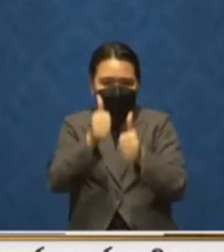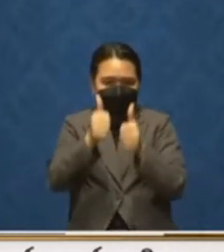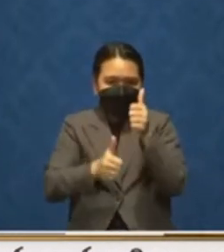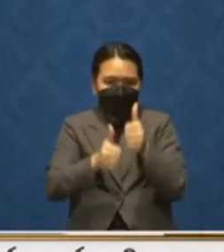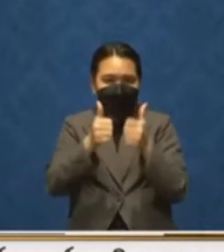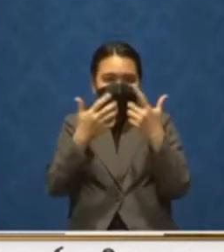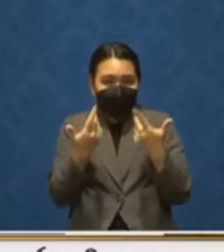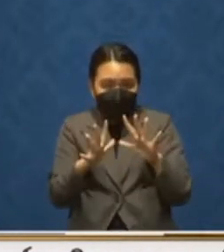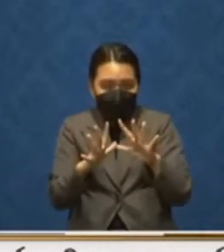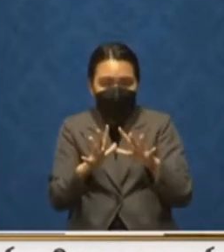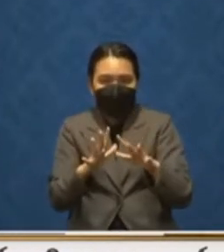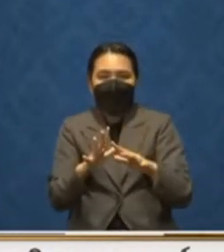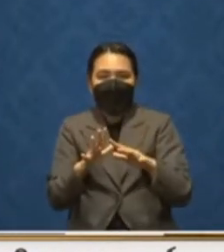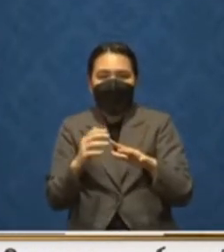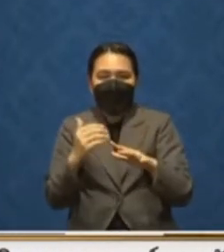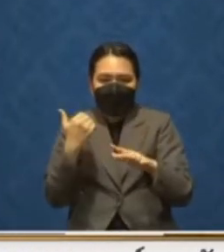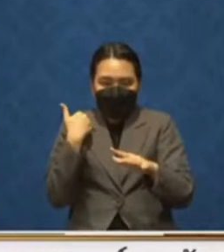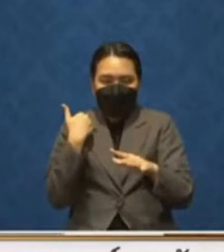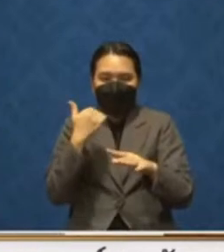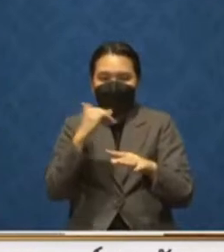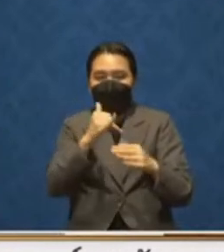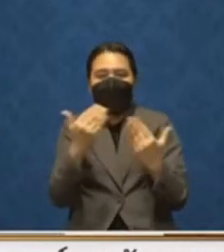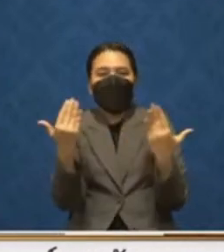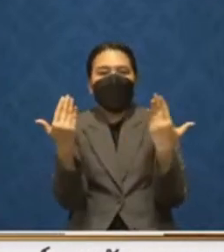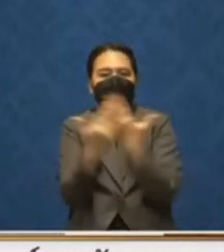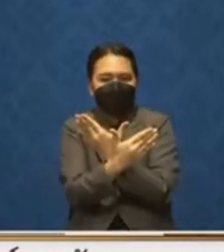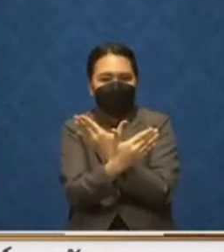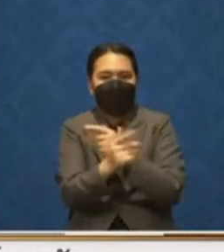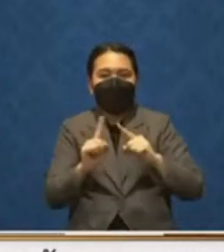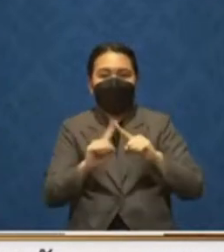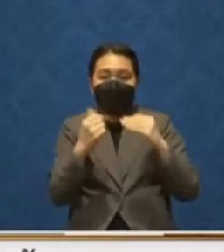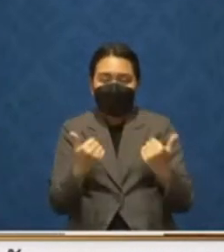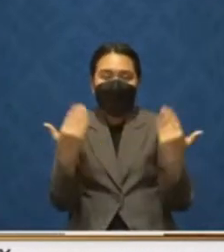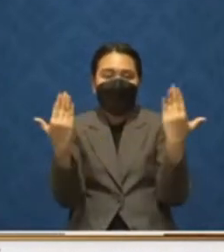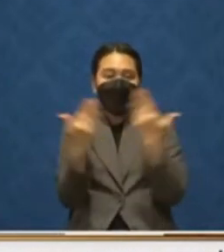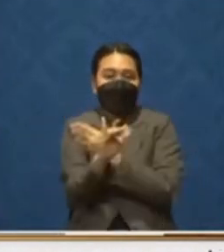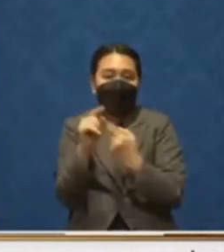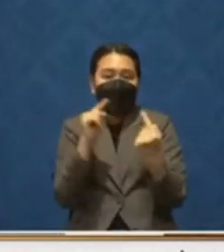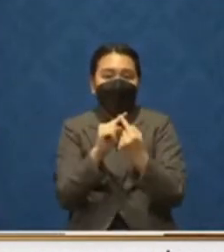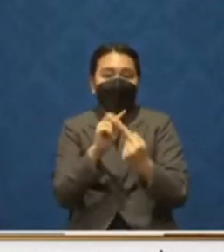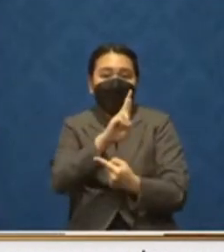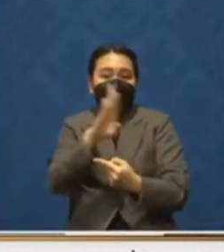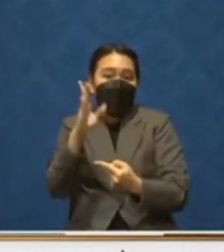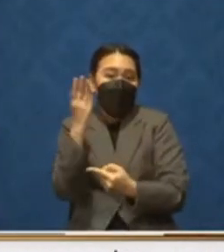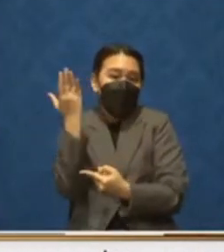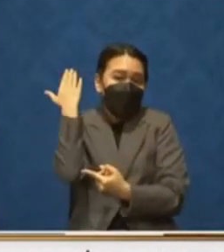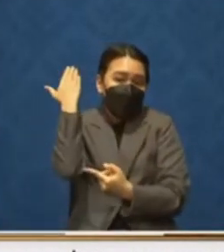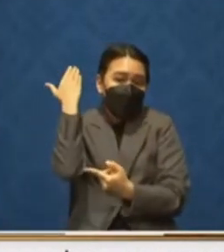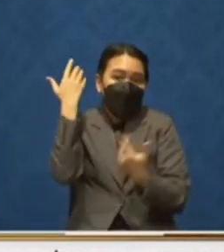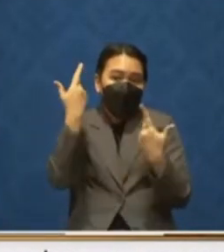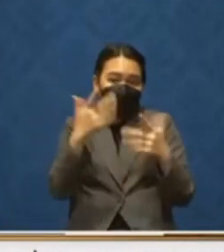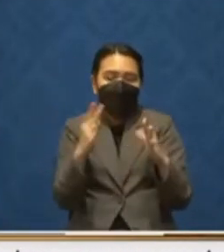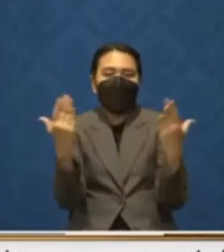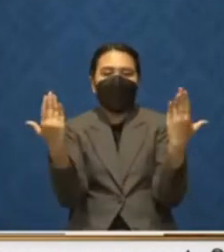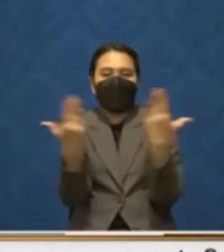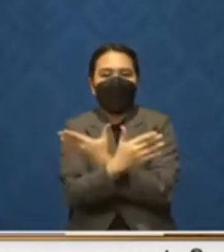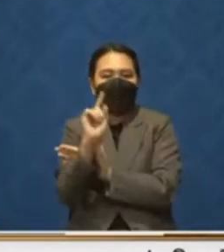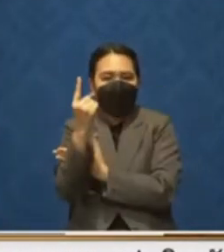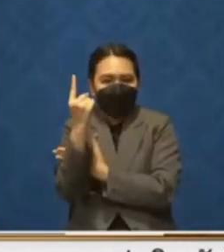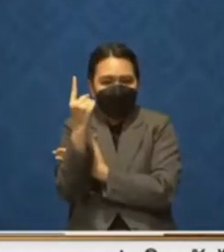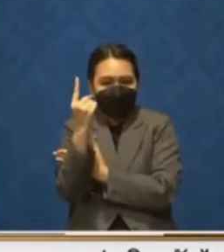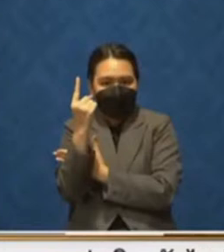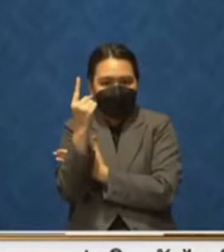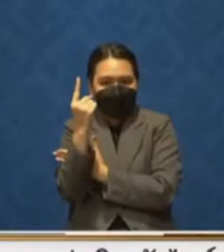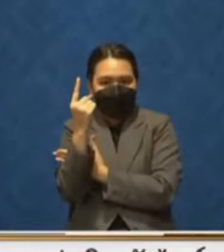ผ่านนะครับแล้วก็เราได้มีการเปลี่ยนผ่านจากระบบสัมปทานเดิมเป็นระบบแบ่งปันของเล่นอย่างราบรื่นจนกระทั่ง